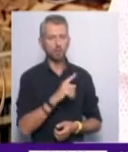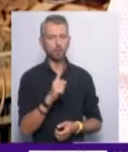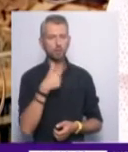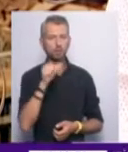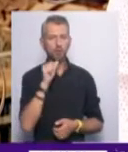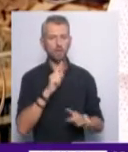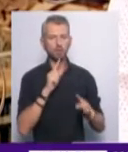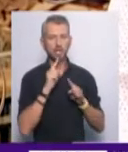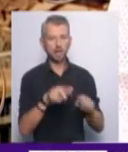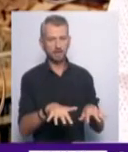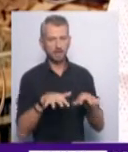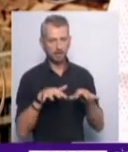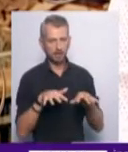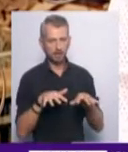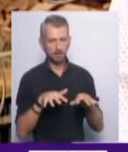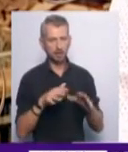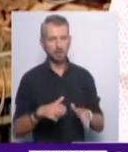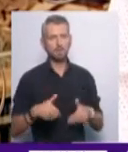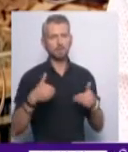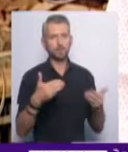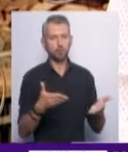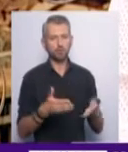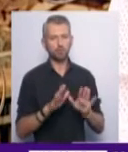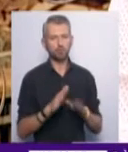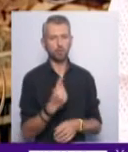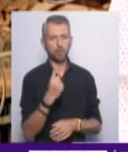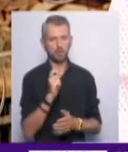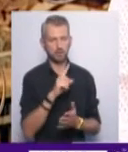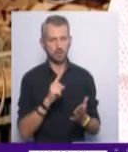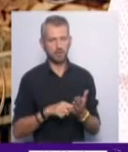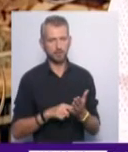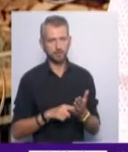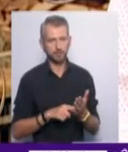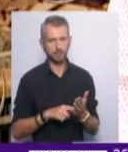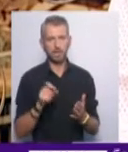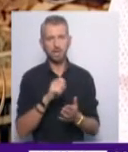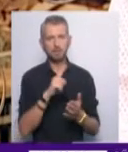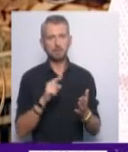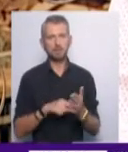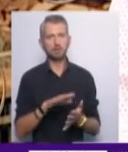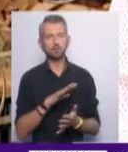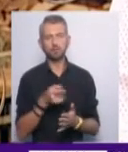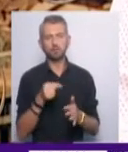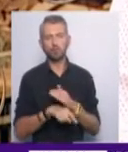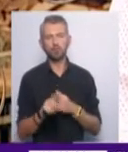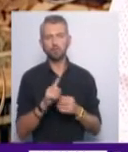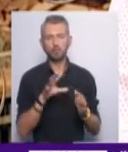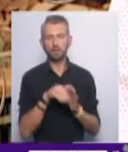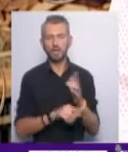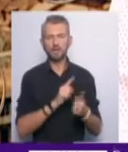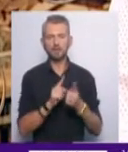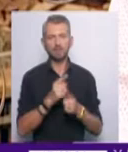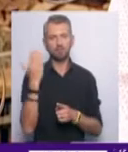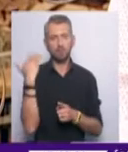пленарне засідання виносилося лише одне питання. Так. Питання стояло в тому, щоб внести зміни в